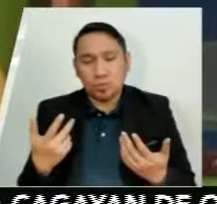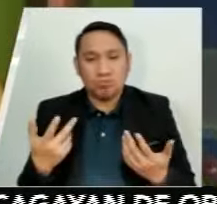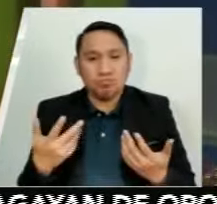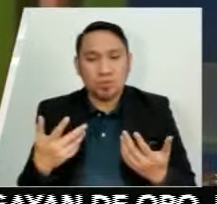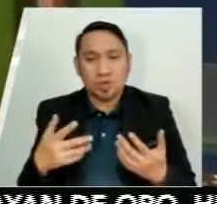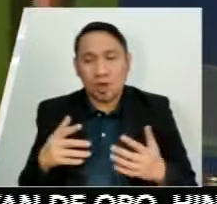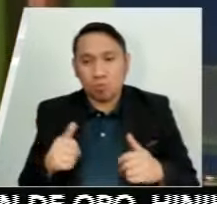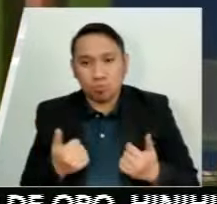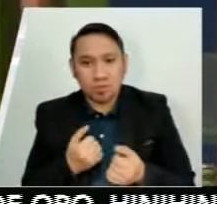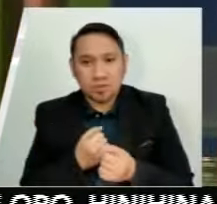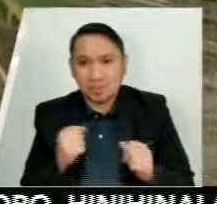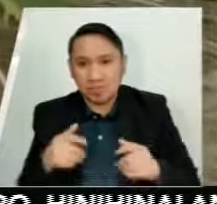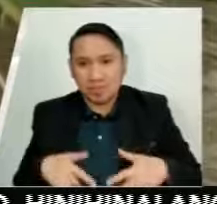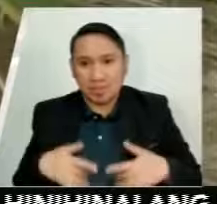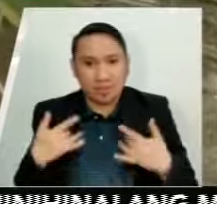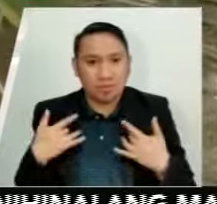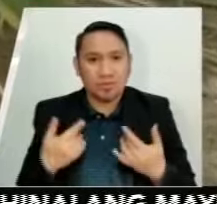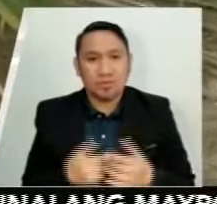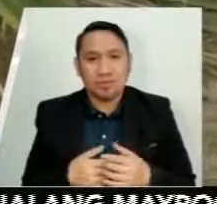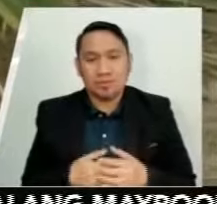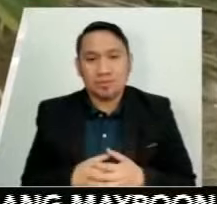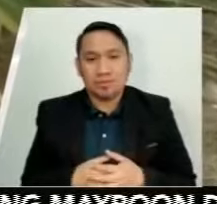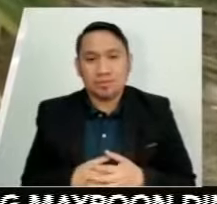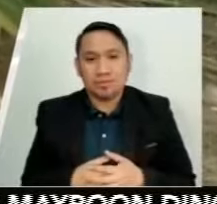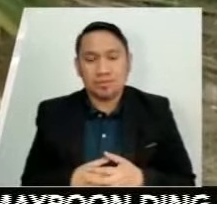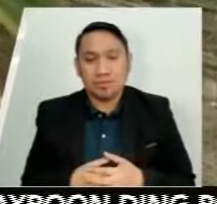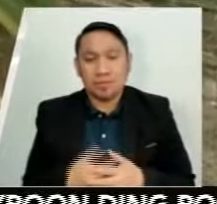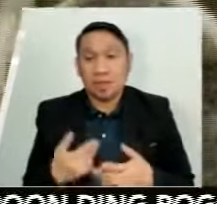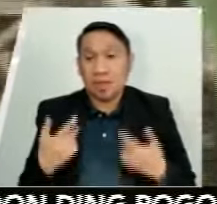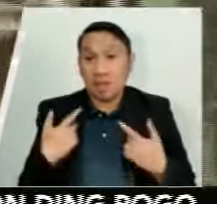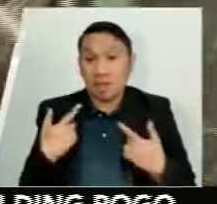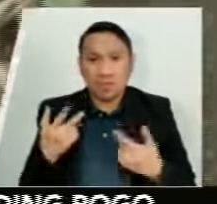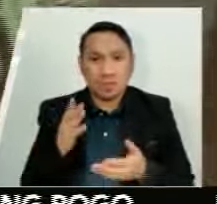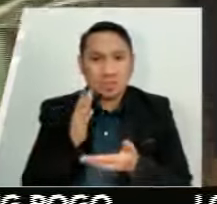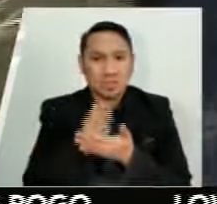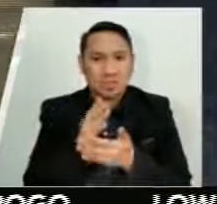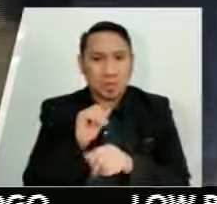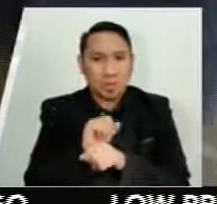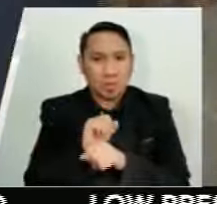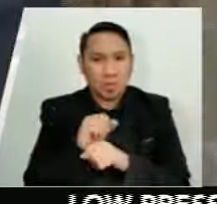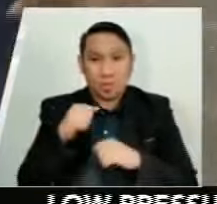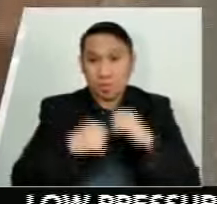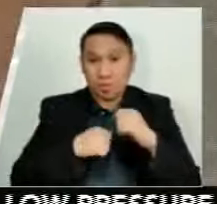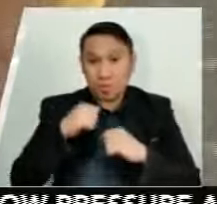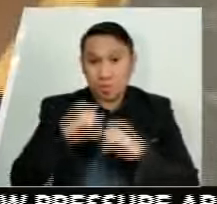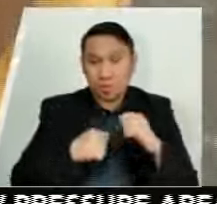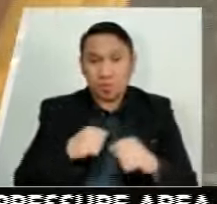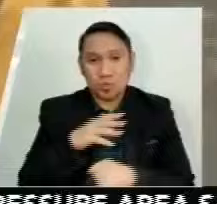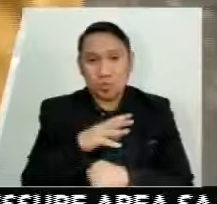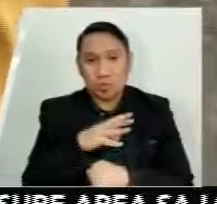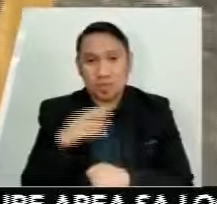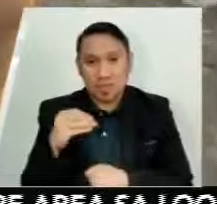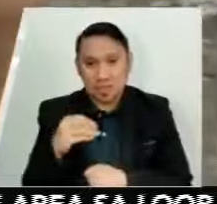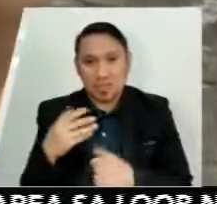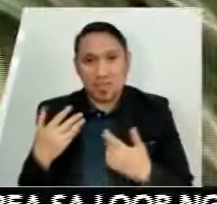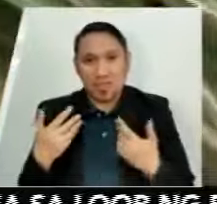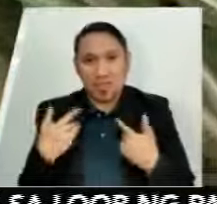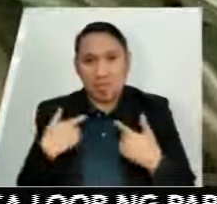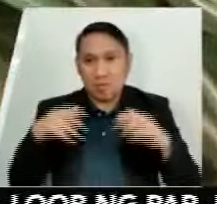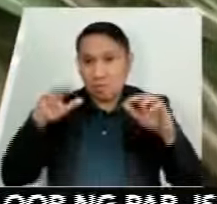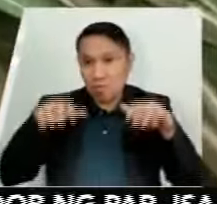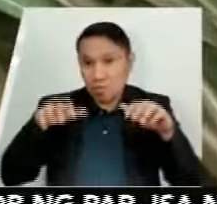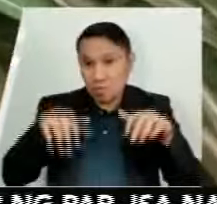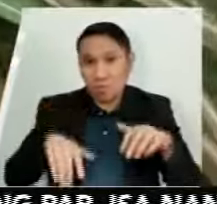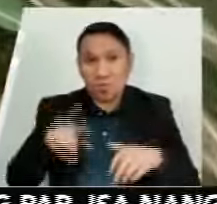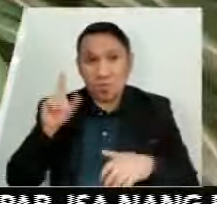dagok ang kinakaharap ni William ngayon matapos mahinto ang trabaho niya sa construction at pinadapa ng malalakas na ulan ang kanyang mga paninim na